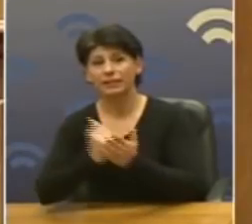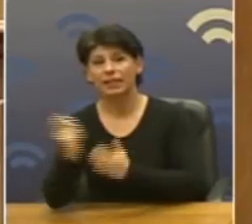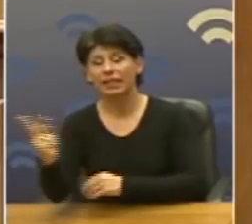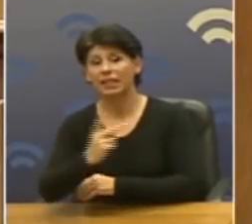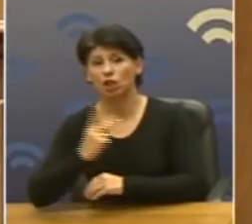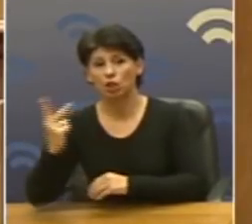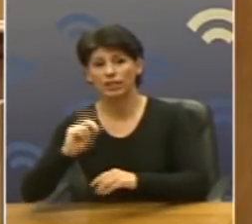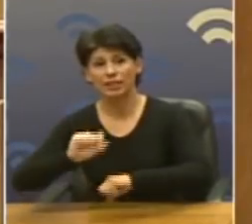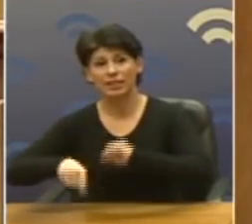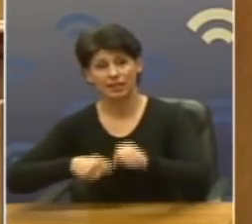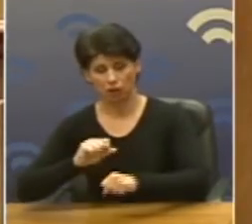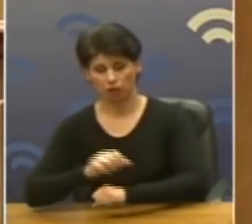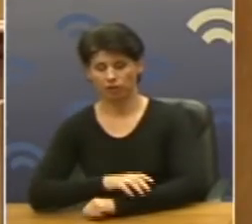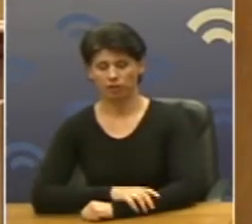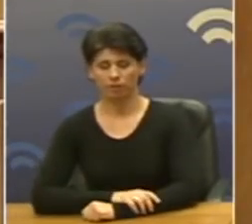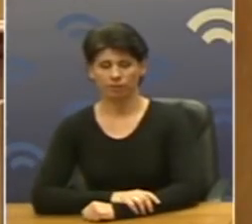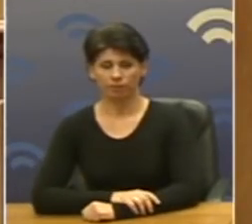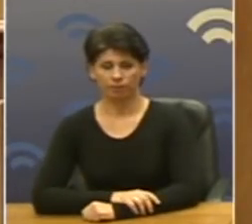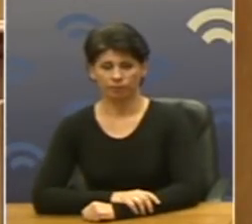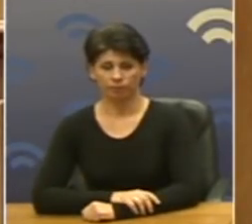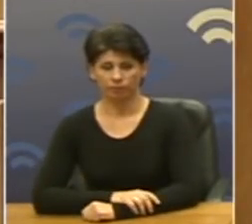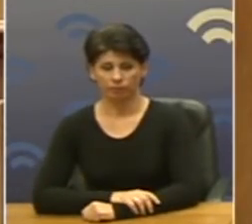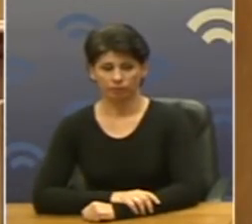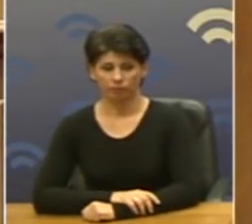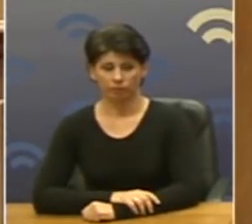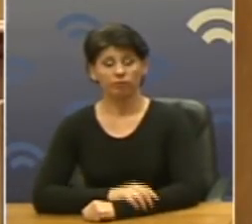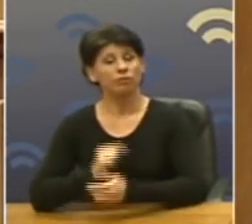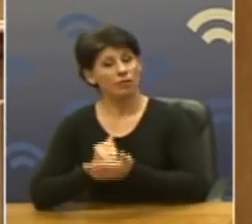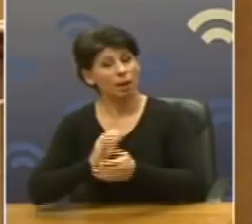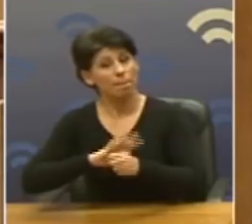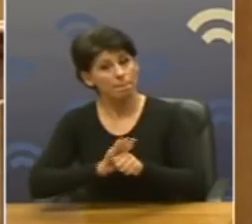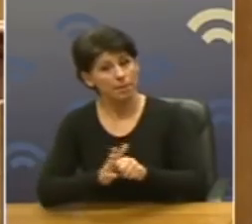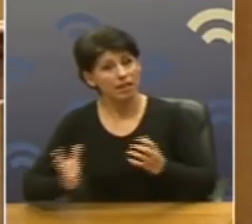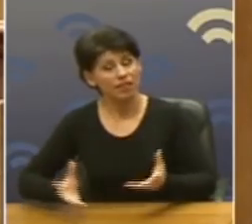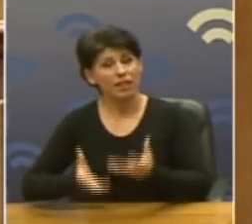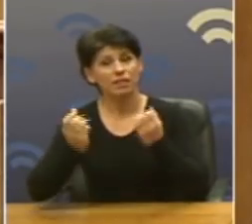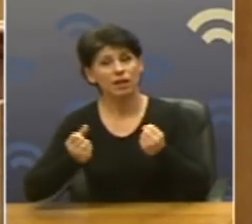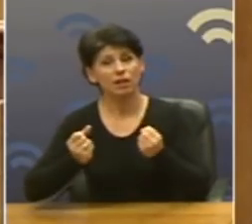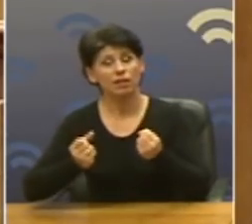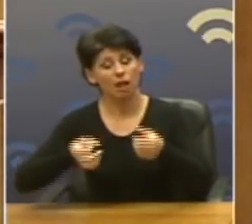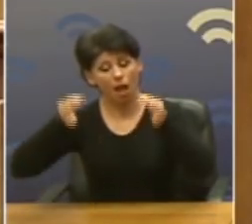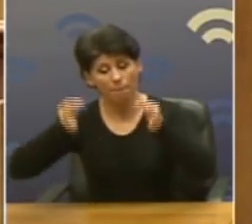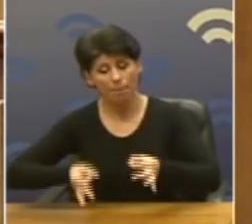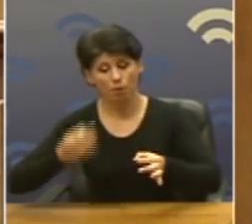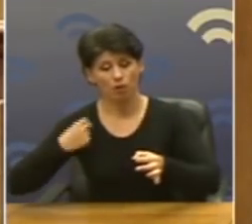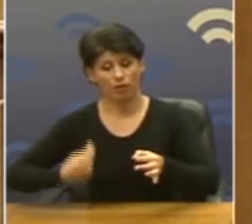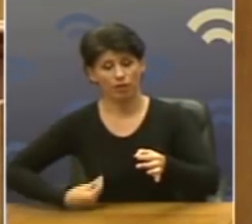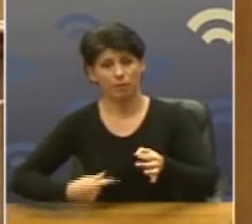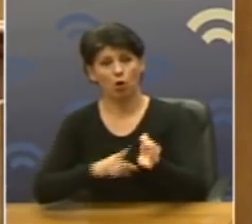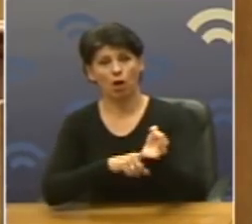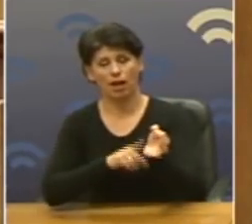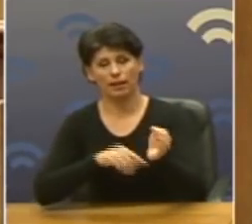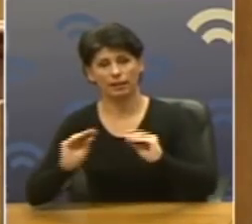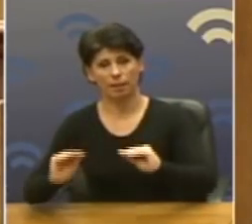κοινωνικής δραστηριότητάς τους, αλλά και η πλήρης διασφάλιση του αποκλειστικά δημόσιου χαρακτήρα της παιδείας